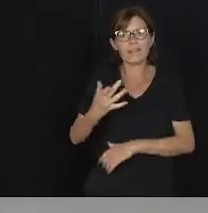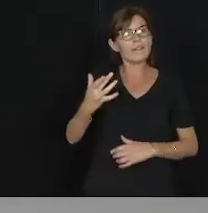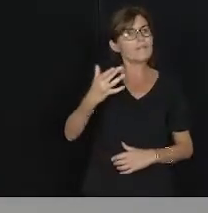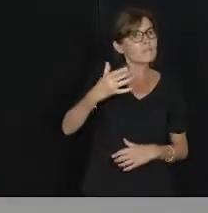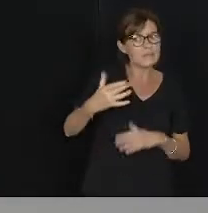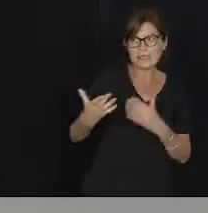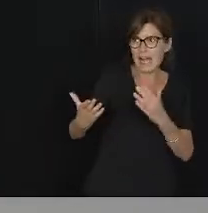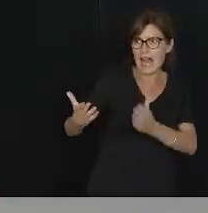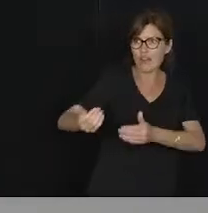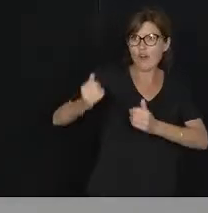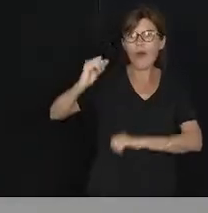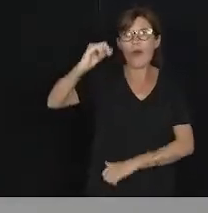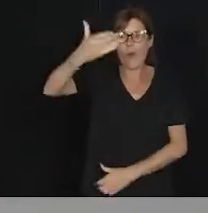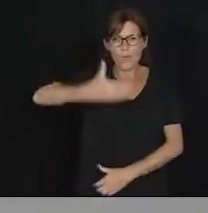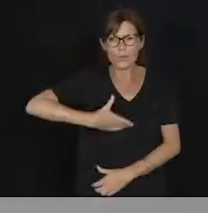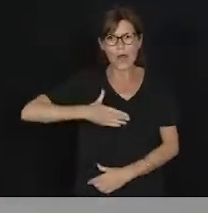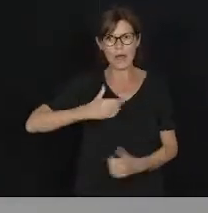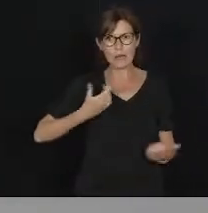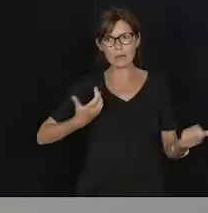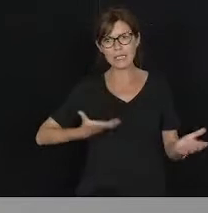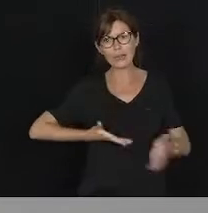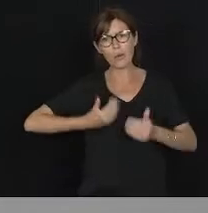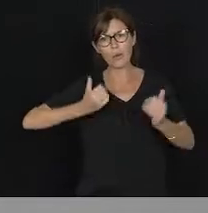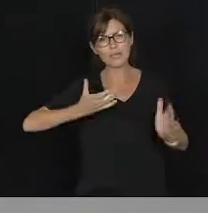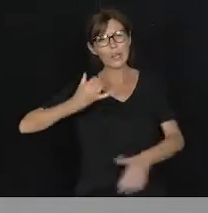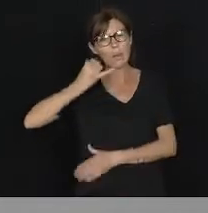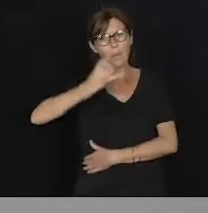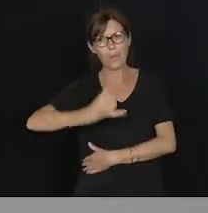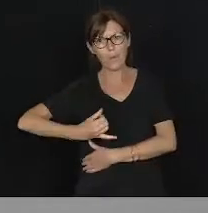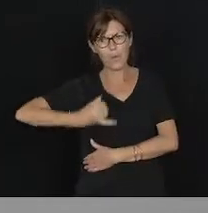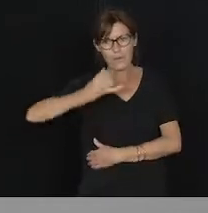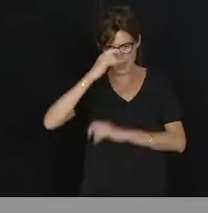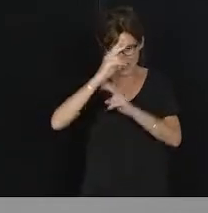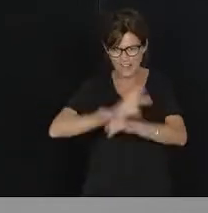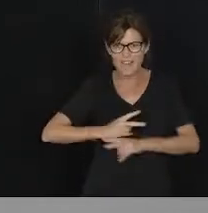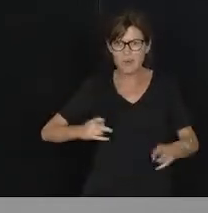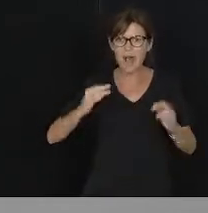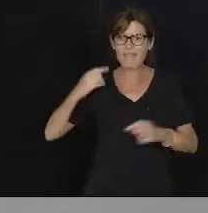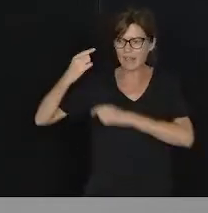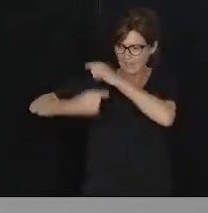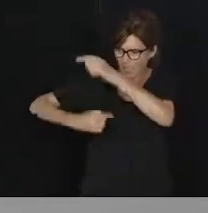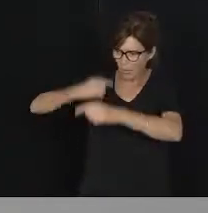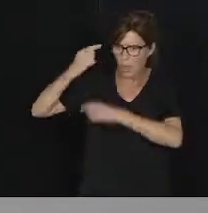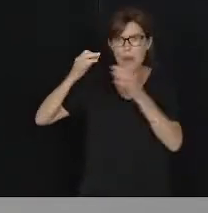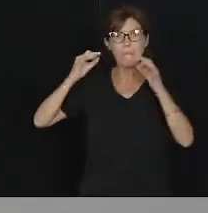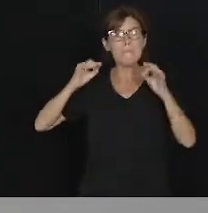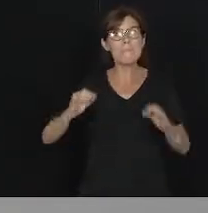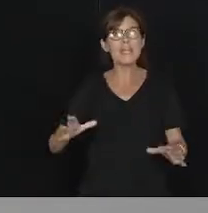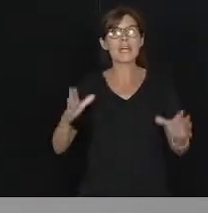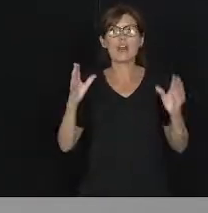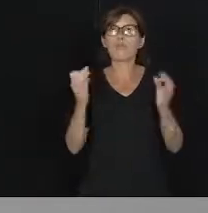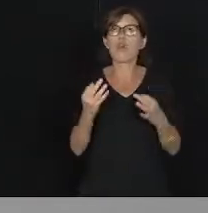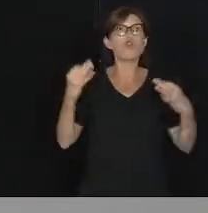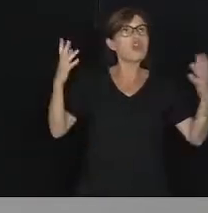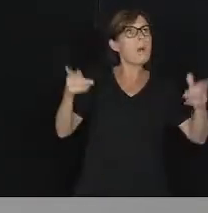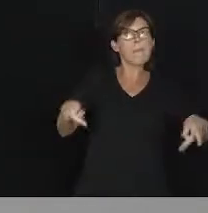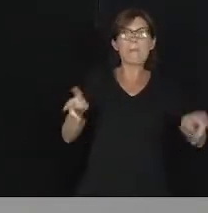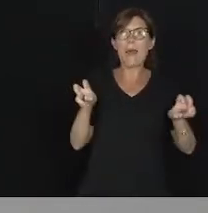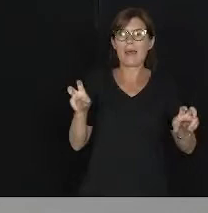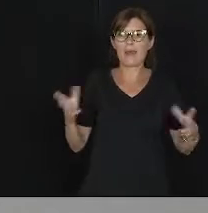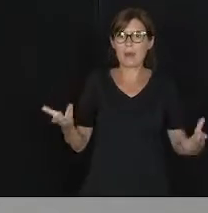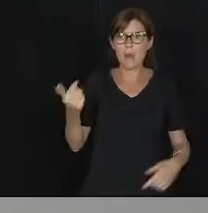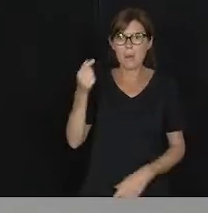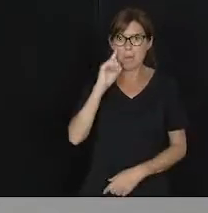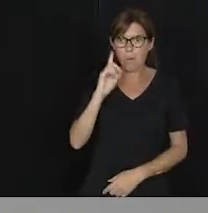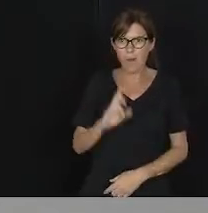temps d'acheminement du courrier qui dépasse en fait les cadres du rituel du temps de paix. Pourquoi ? Parce que la